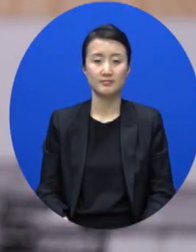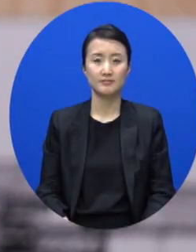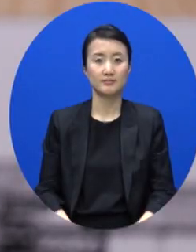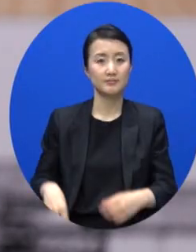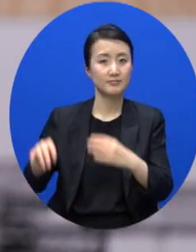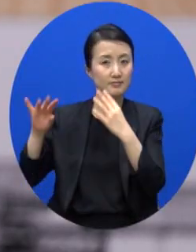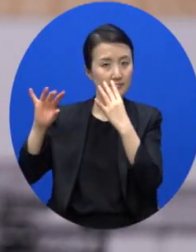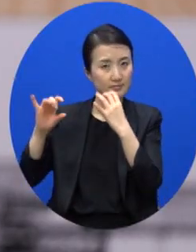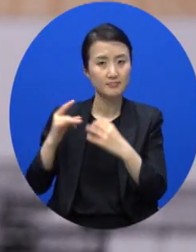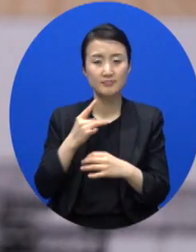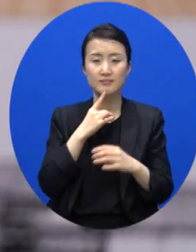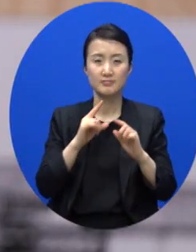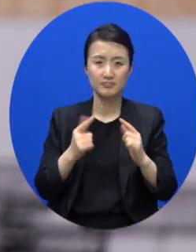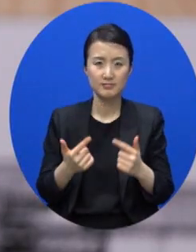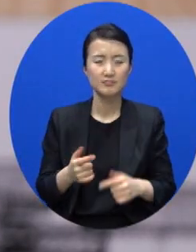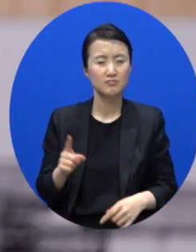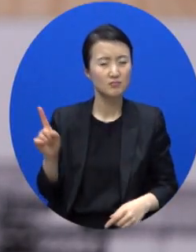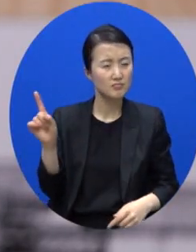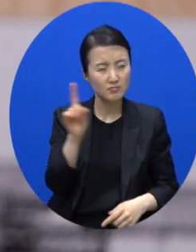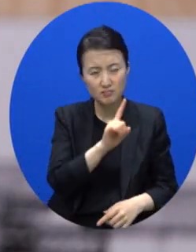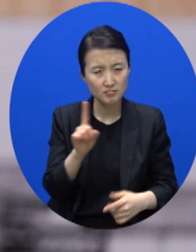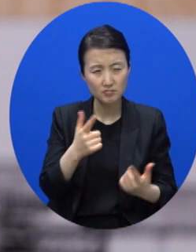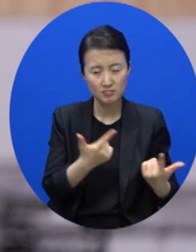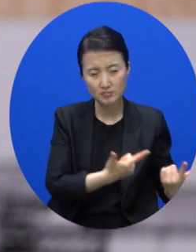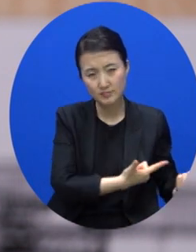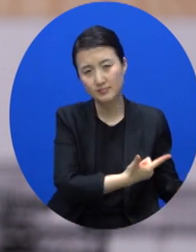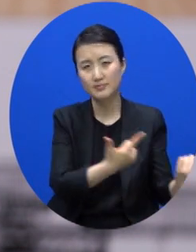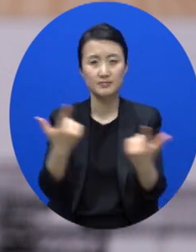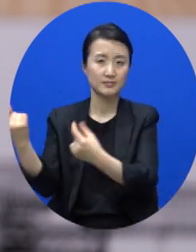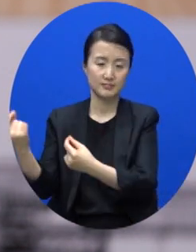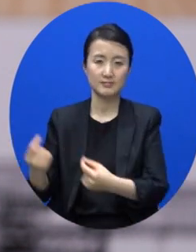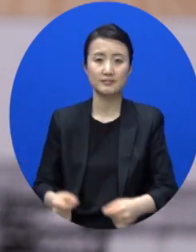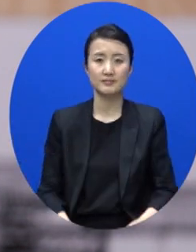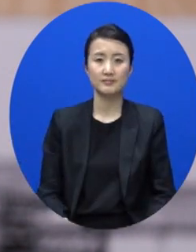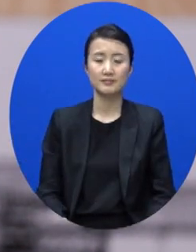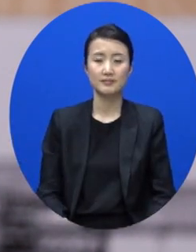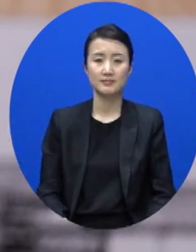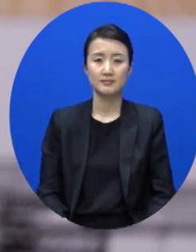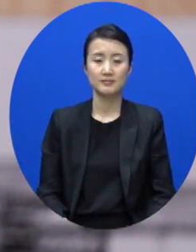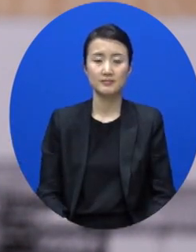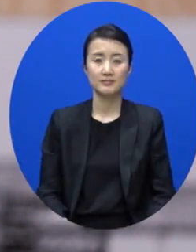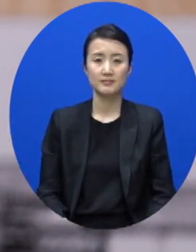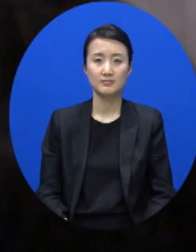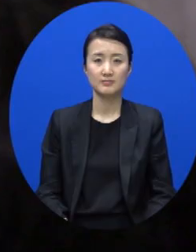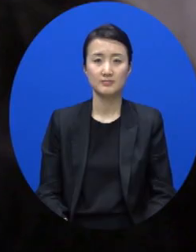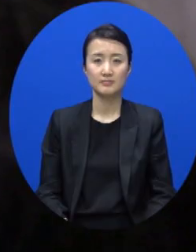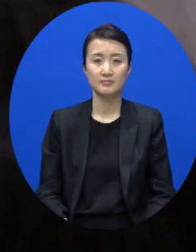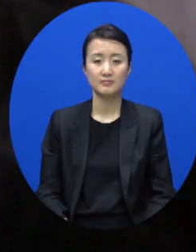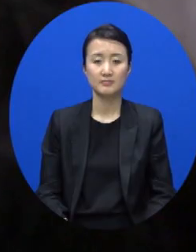대금뿐만이 아니고 어느 부분에도 마찬가지라고 생각을 하고요. 그 반면에